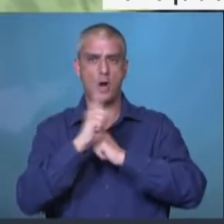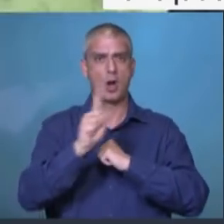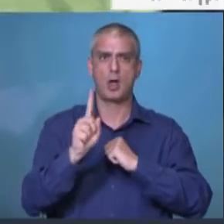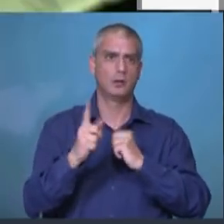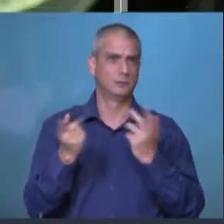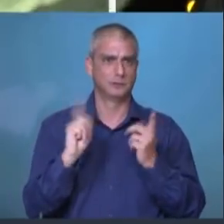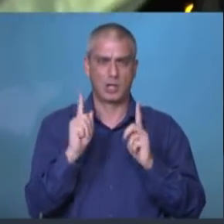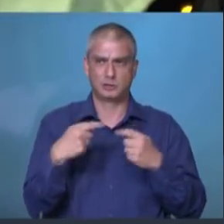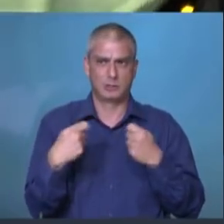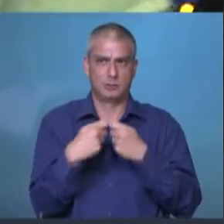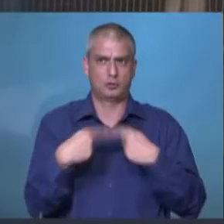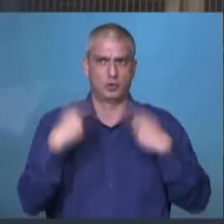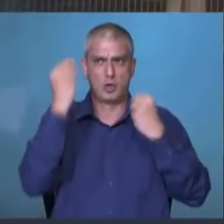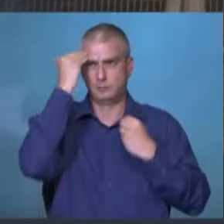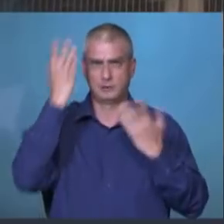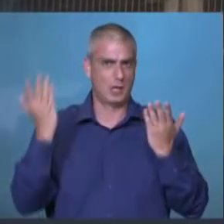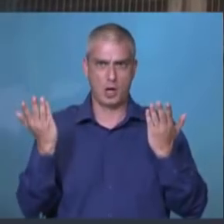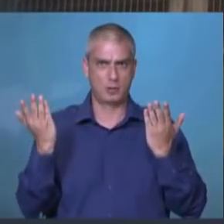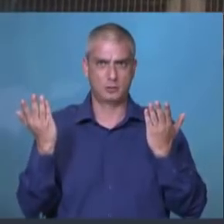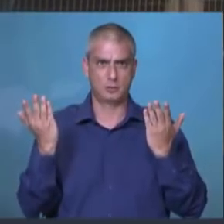זה לא אמור להיות בטקס יום זיכרון.